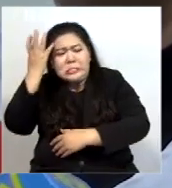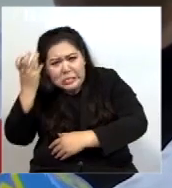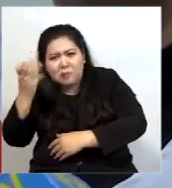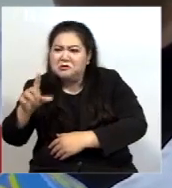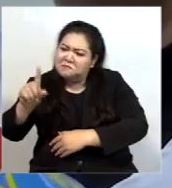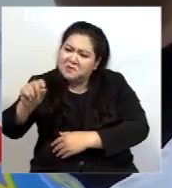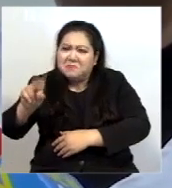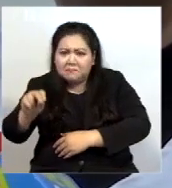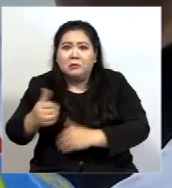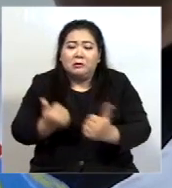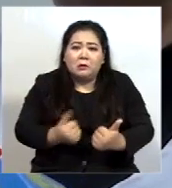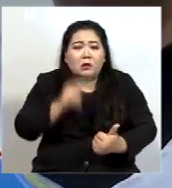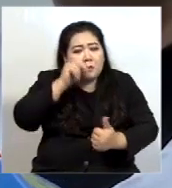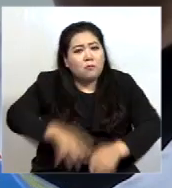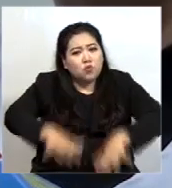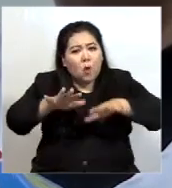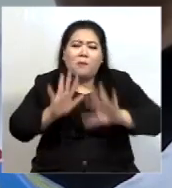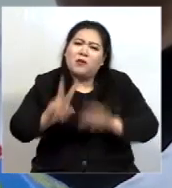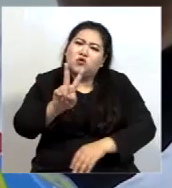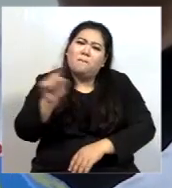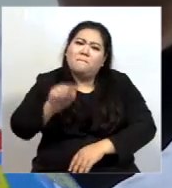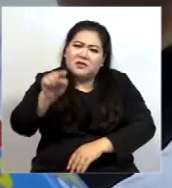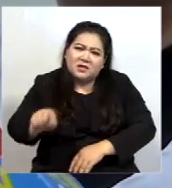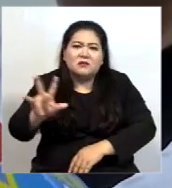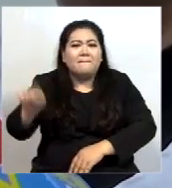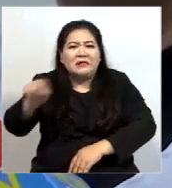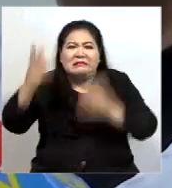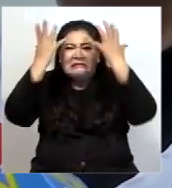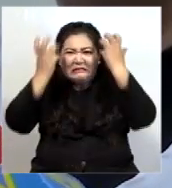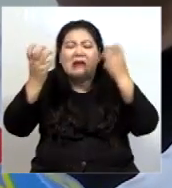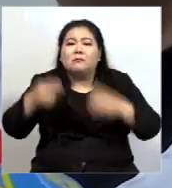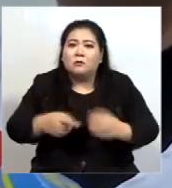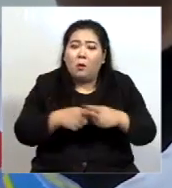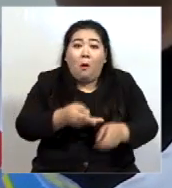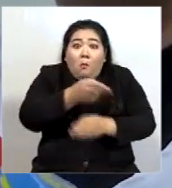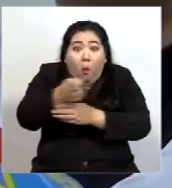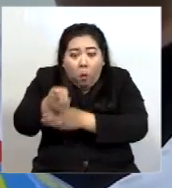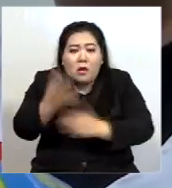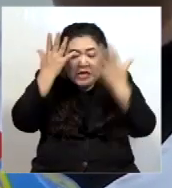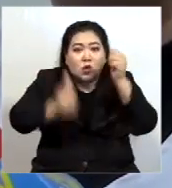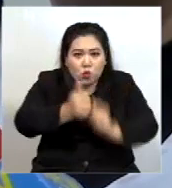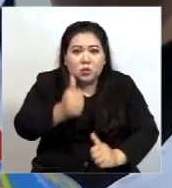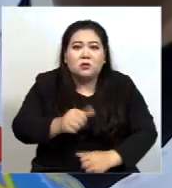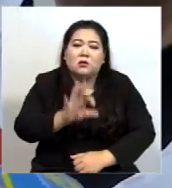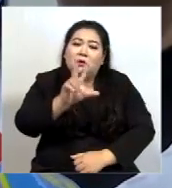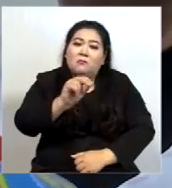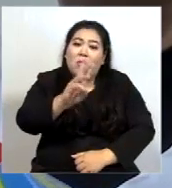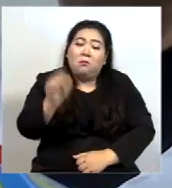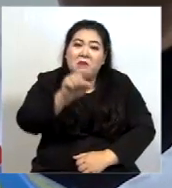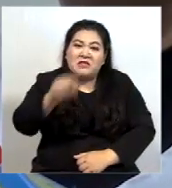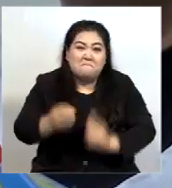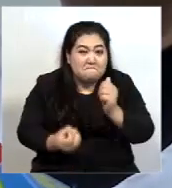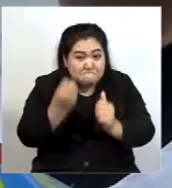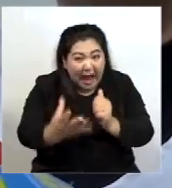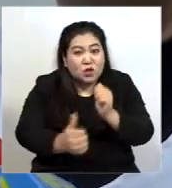ที่น้ำท่วมเนี่ยเราจะเจอประมาณ 2-3% นั่นเองนะครับที่เครียดมากและเครียดรุนแรงครั้งนี้เจอถึง 36%นะซึ่งเ